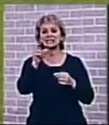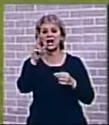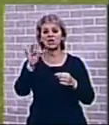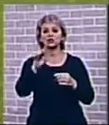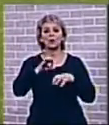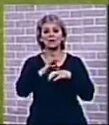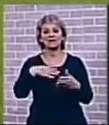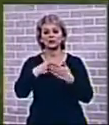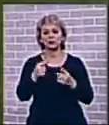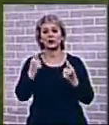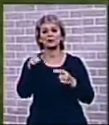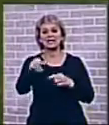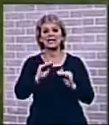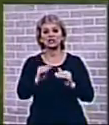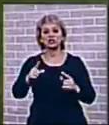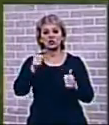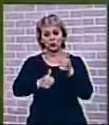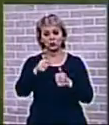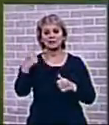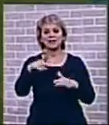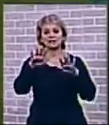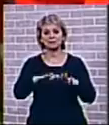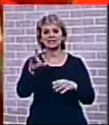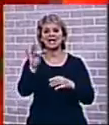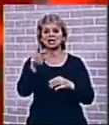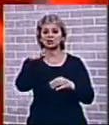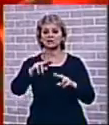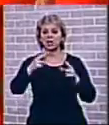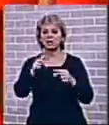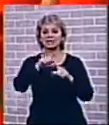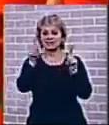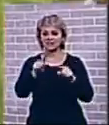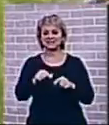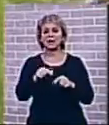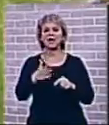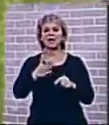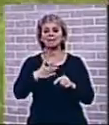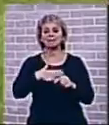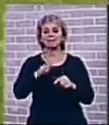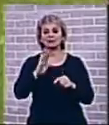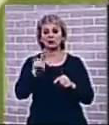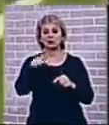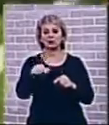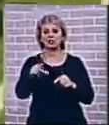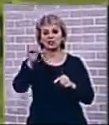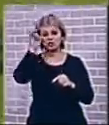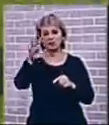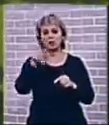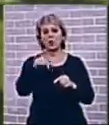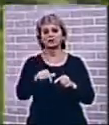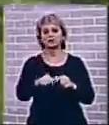провел к своему юбилею детский футбольный турнир. Первое место у ростовского клуба «Звезда». Ура!